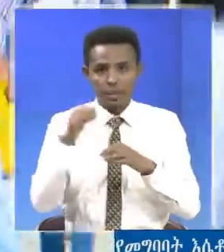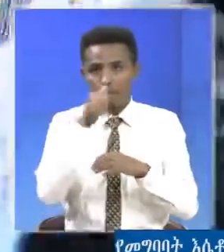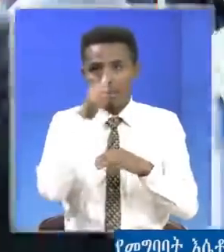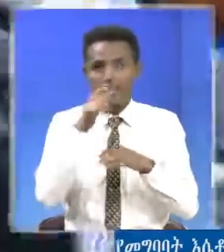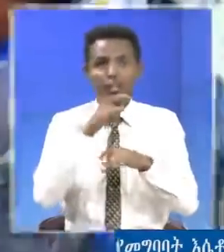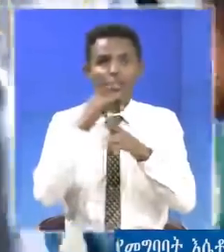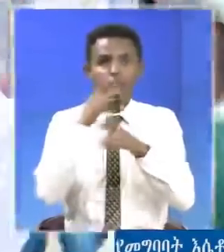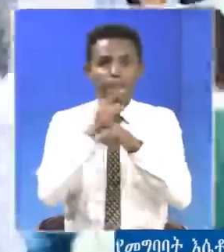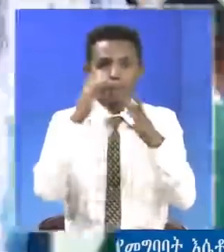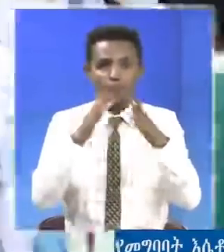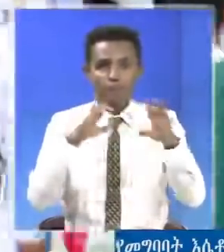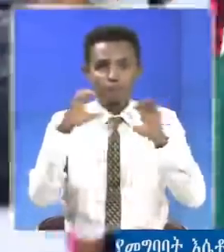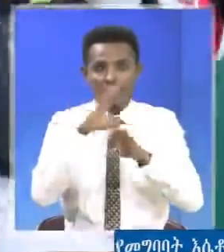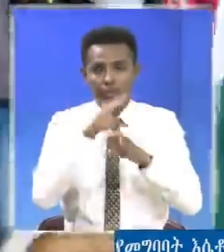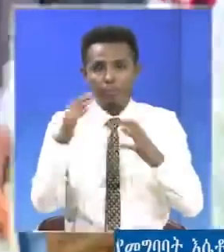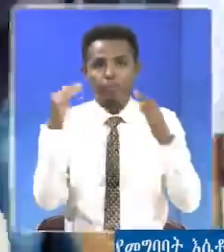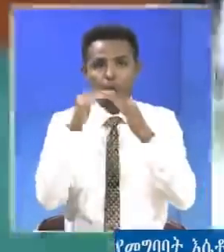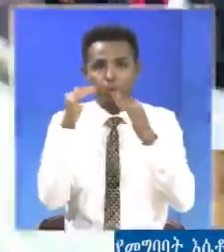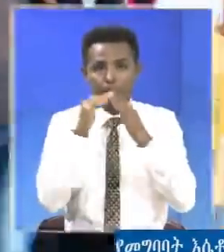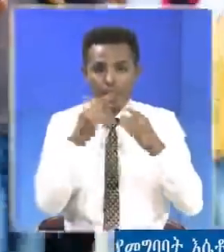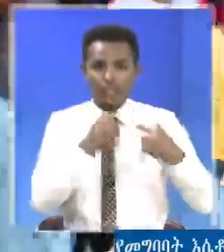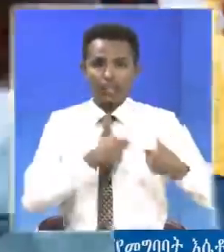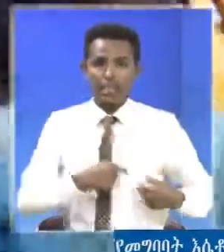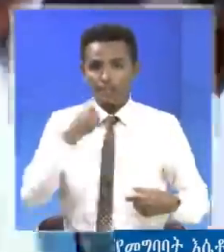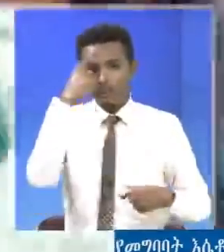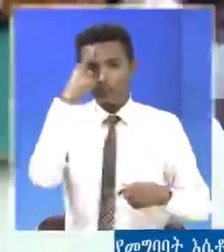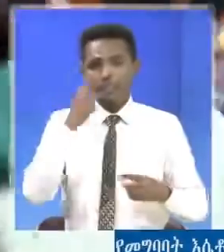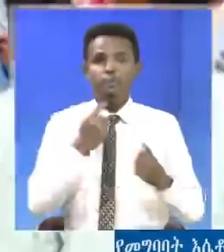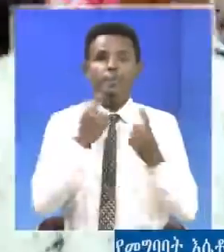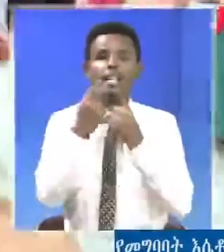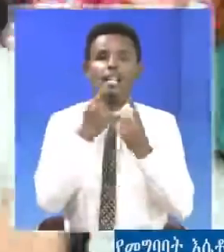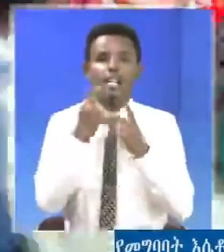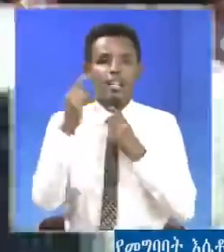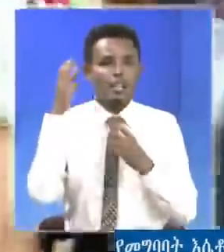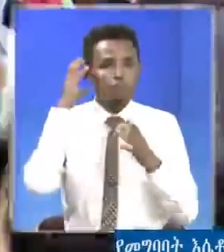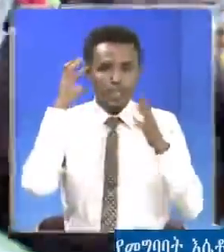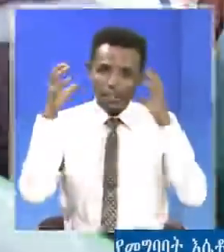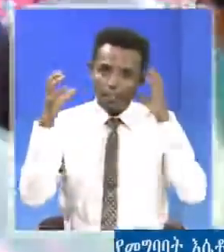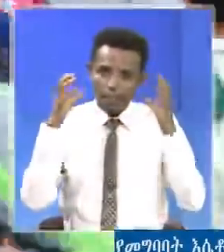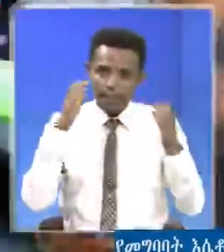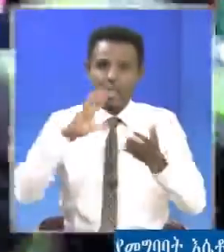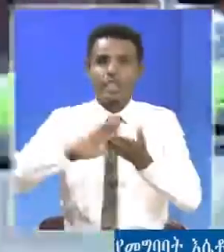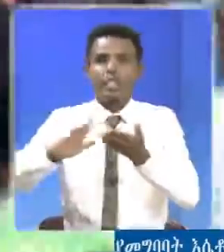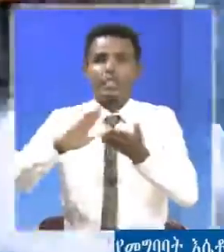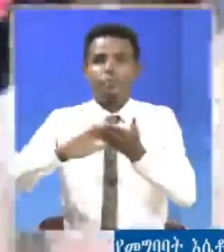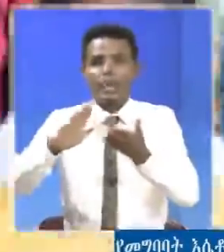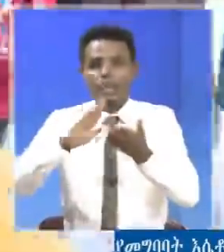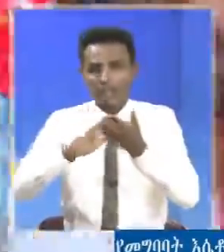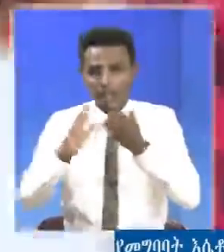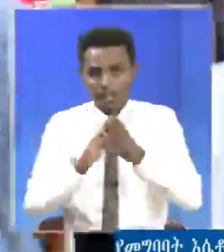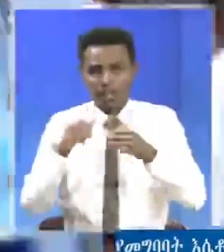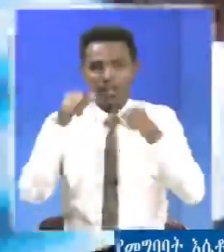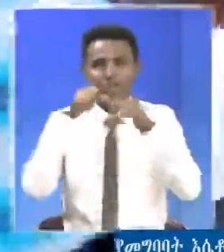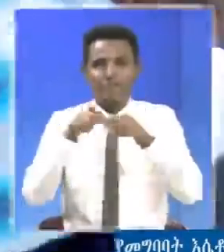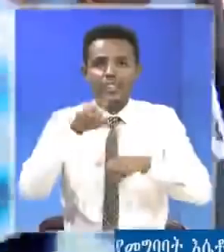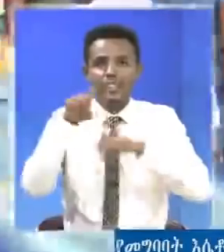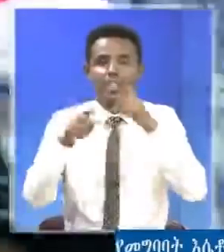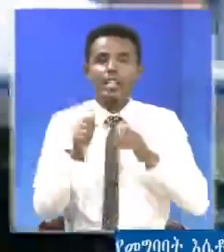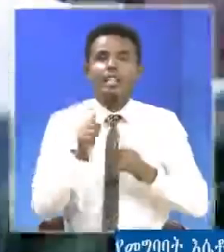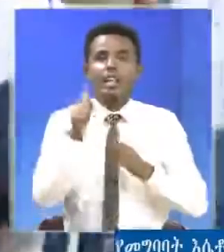በፊት በኩልነትና ከልብ በመተማመን መነጋገር መደማመጥና ይቅርባይነትን ማስፈን ይጠይቃል። ከራስ